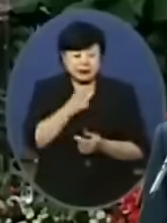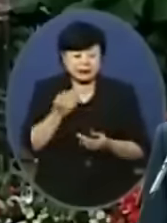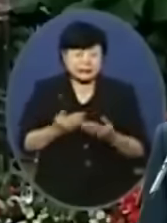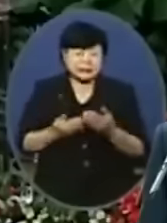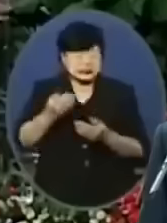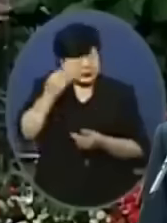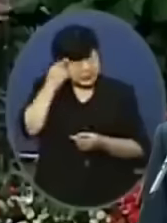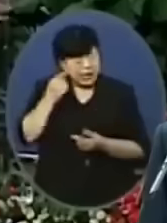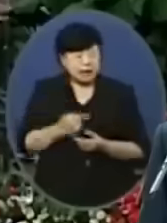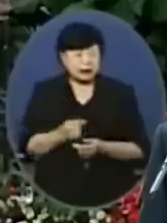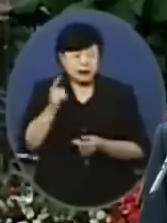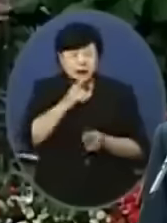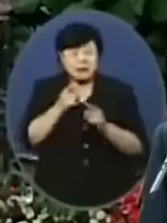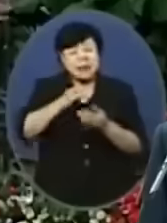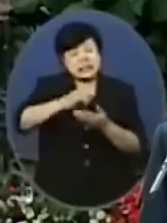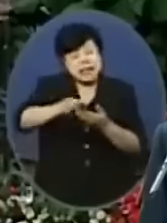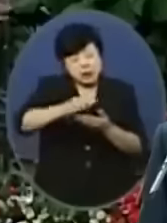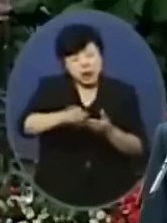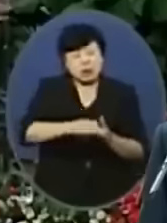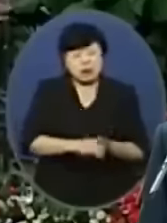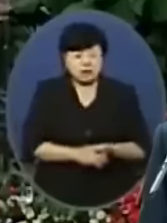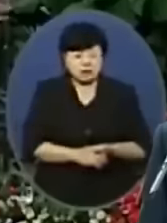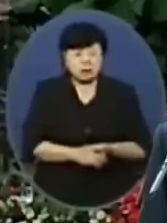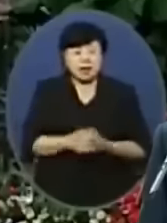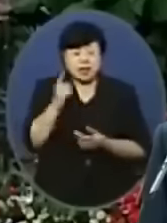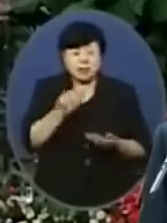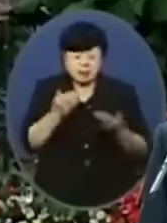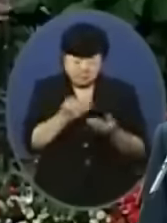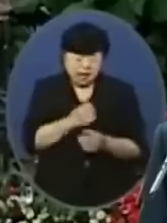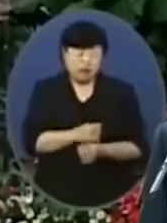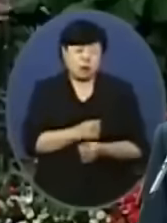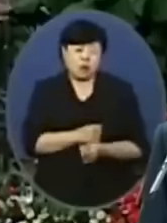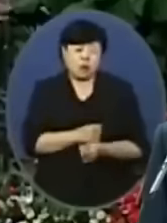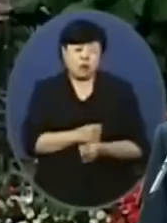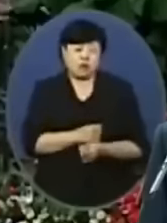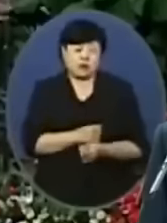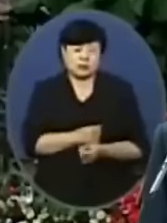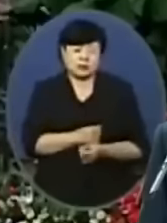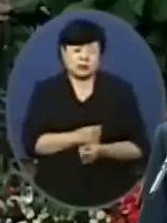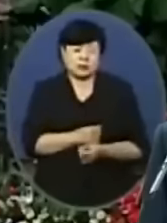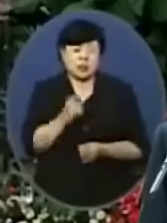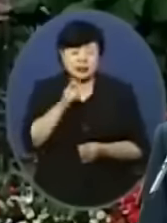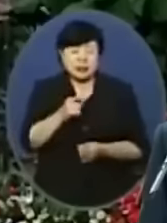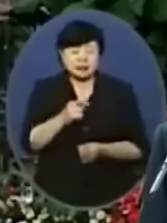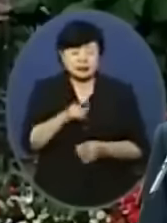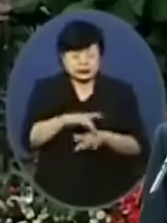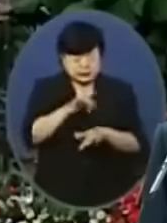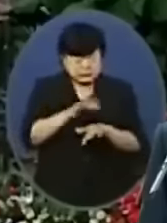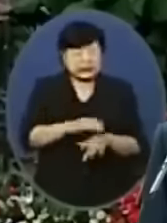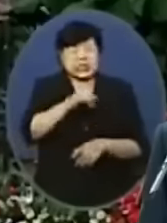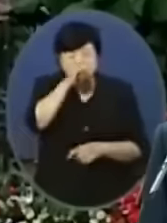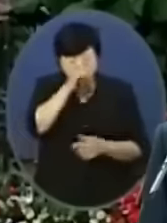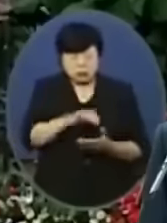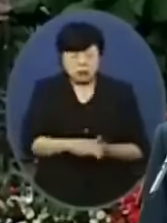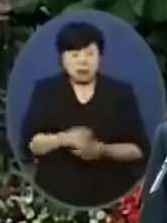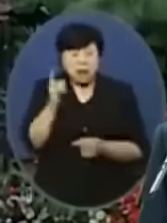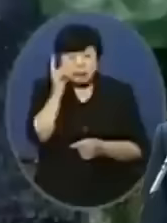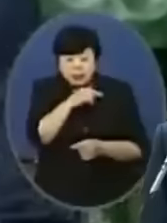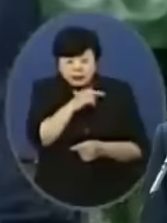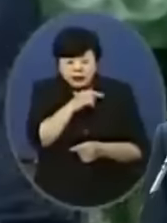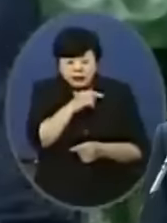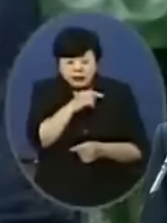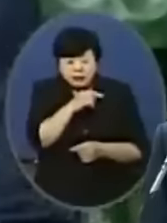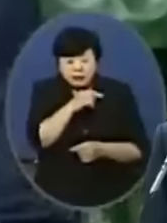생각하고 나쁜 말하고 나쁜 일하고 나쁜 습관이 있고 이 나쁘다는